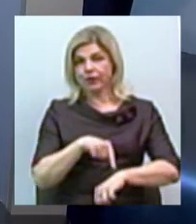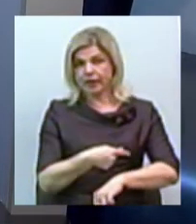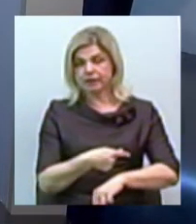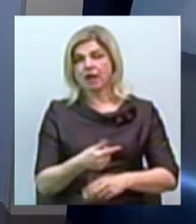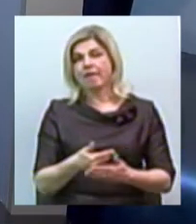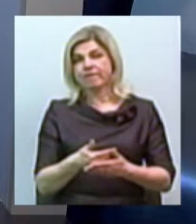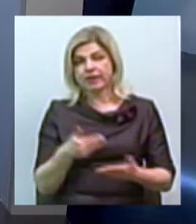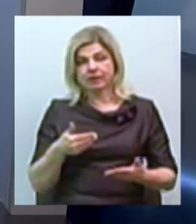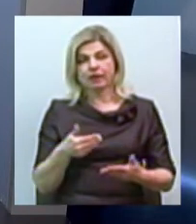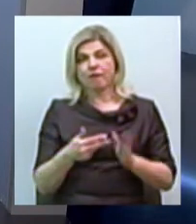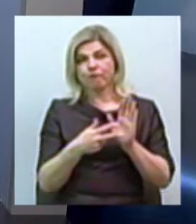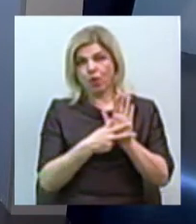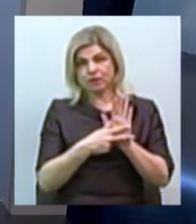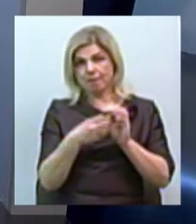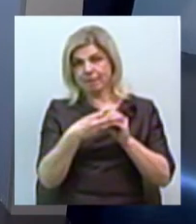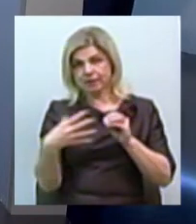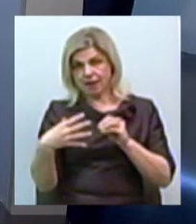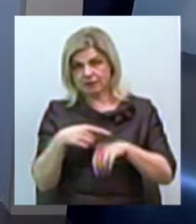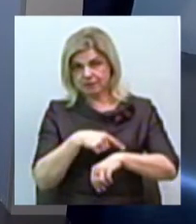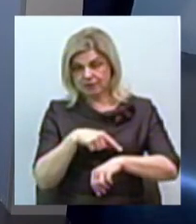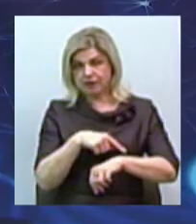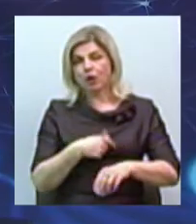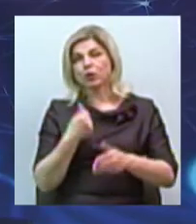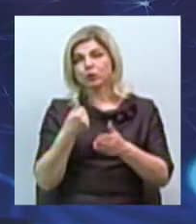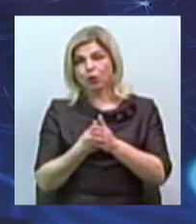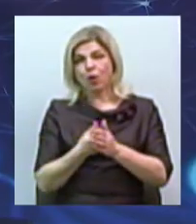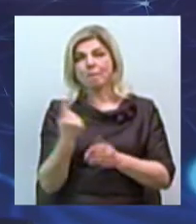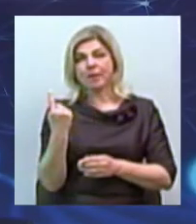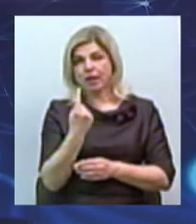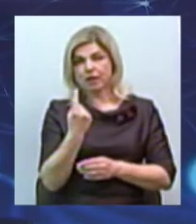від 8:15 до